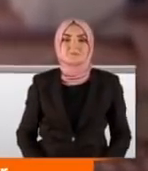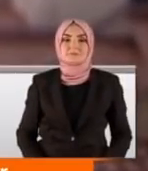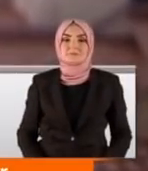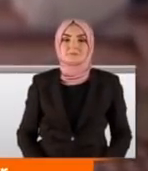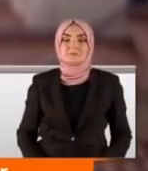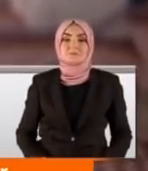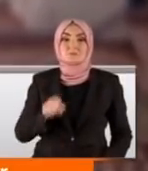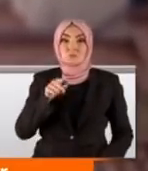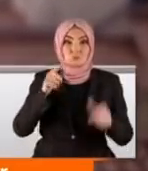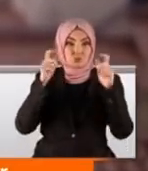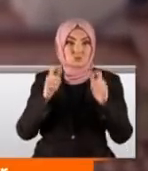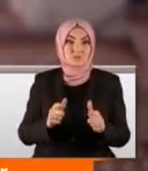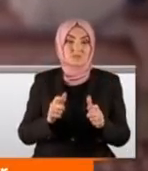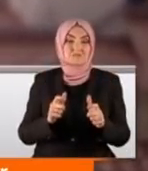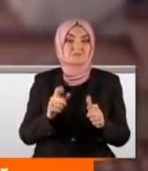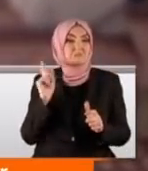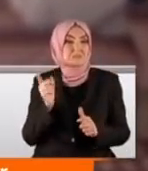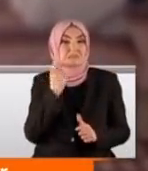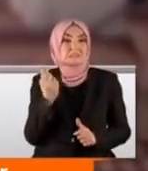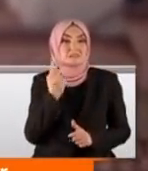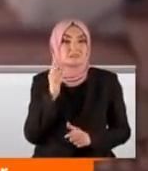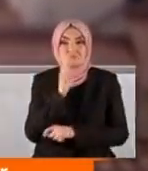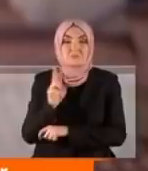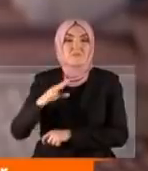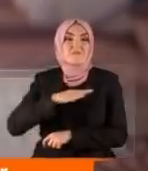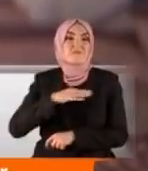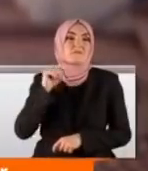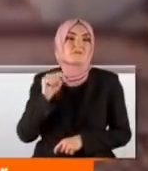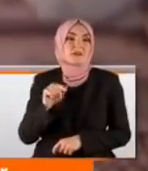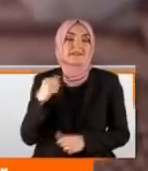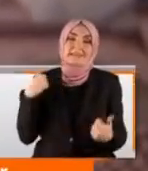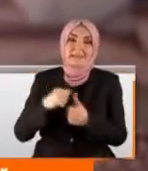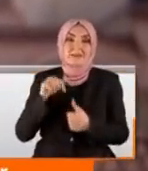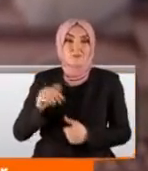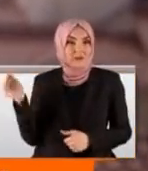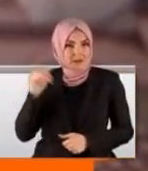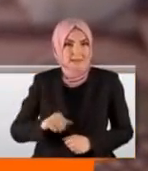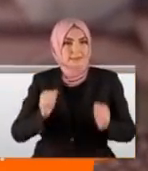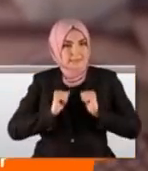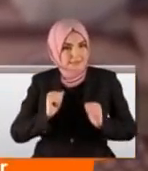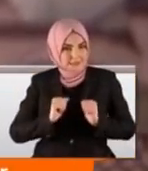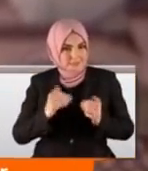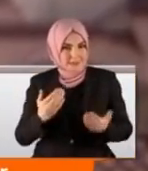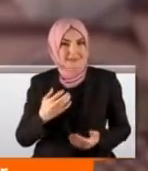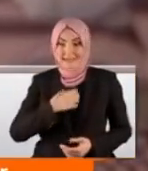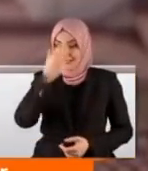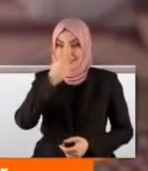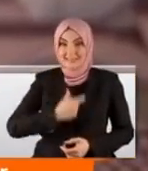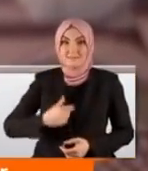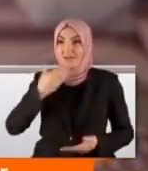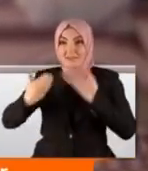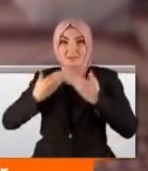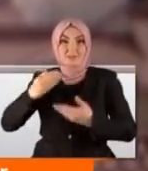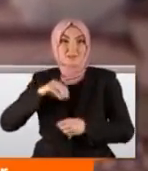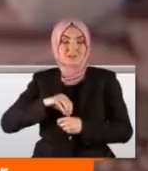Bu şehrin karakteristik bir yapısı var. Açıkçası buraya yeniden gelip antrenman yapmak ve kendimi ifade edebilecek olmaktan dolayı